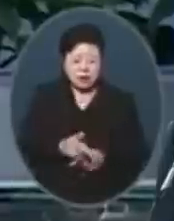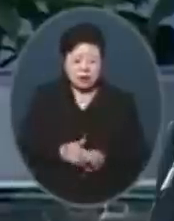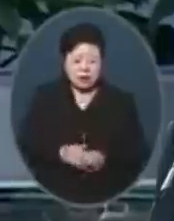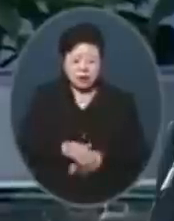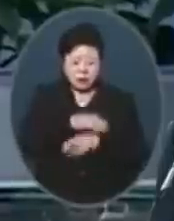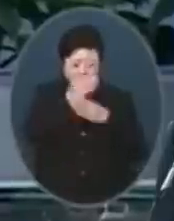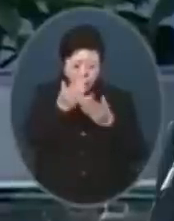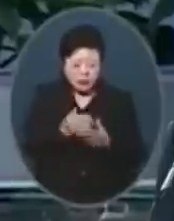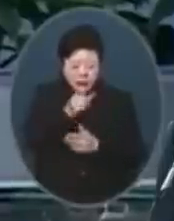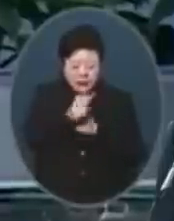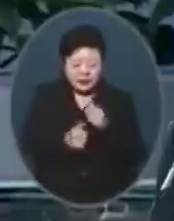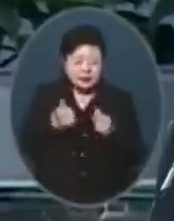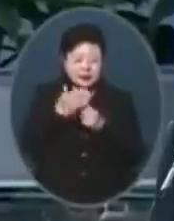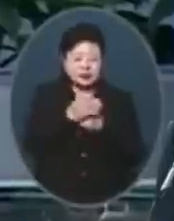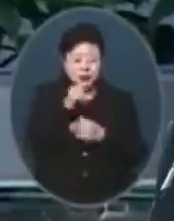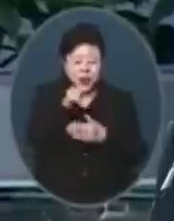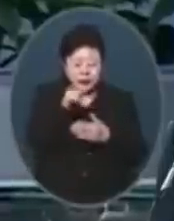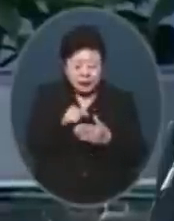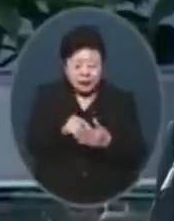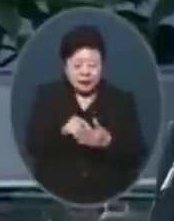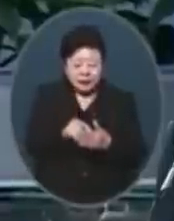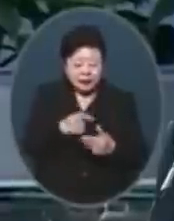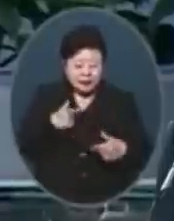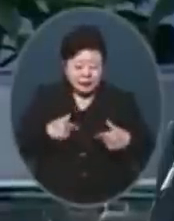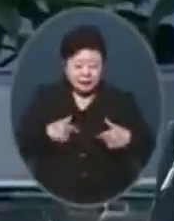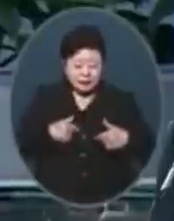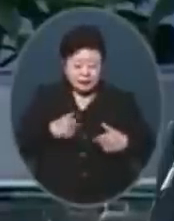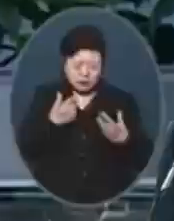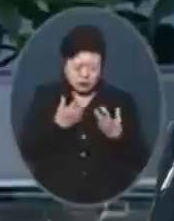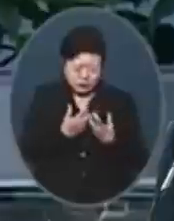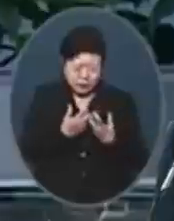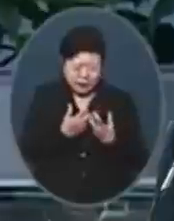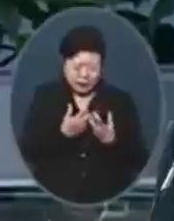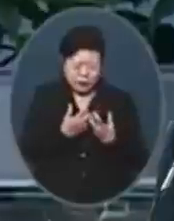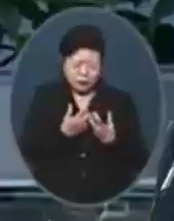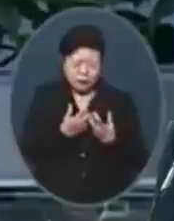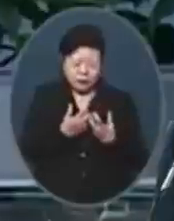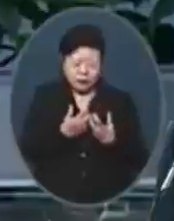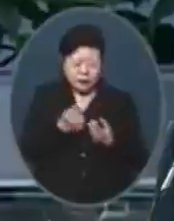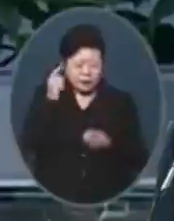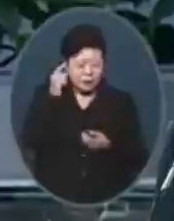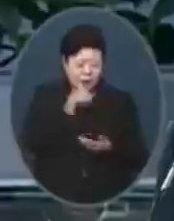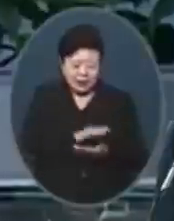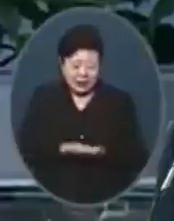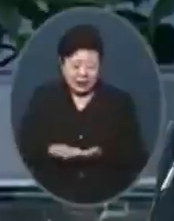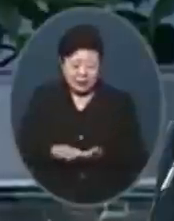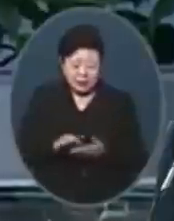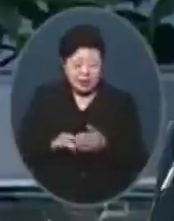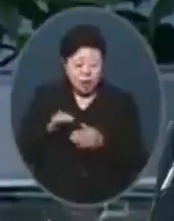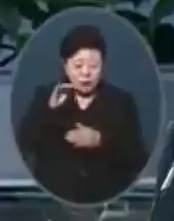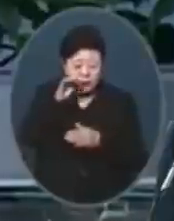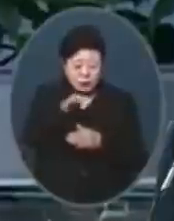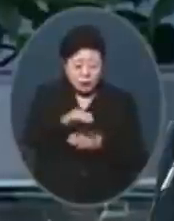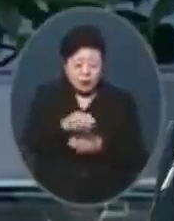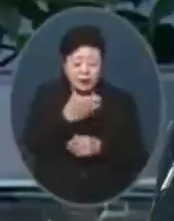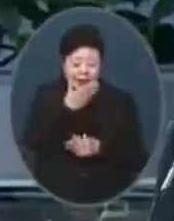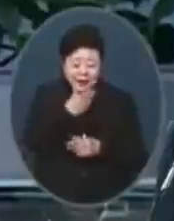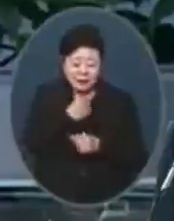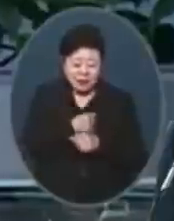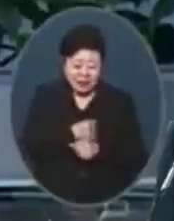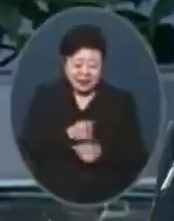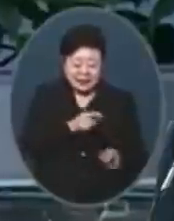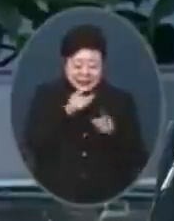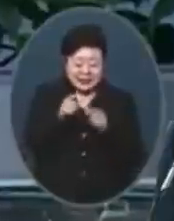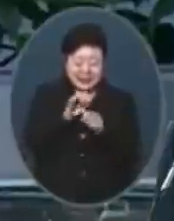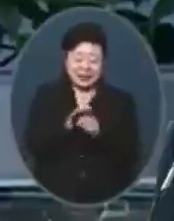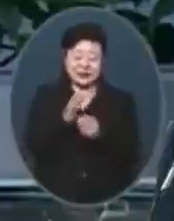다 하나님의 은총 가운데 기쁨이 충만하고 평안이 넘치고 행복하게 살게